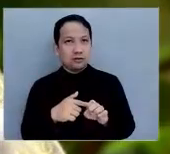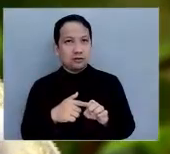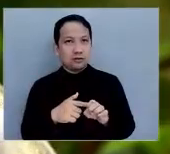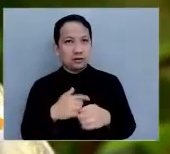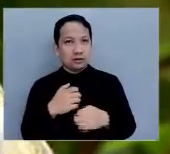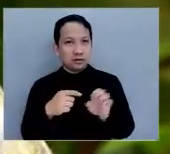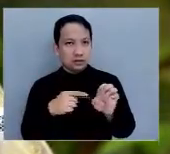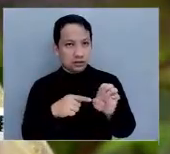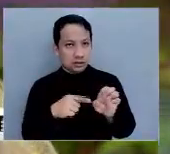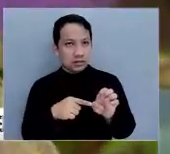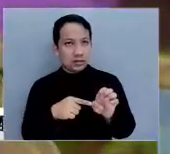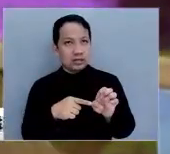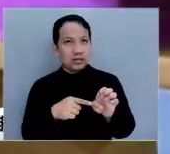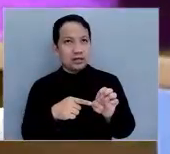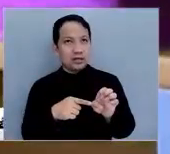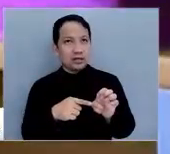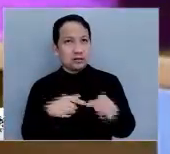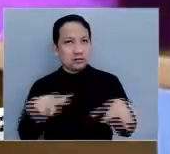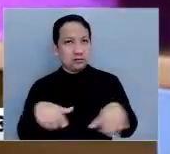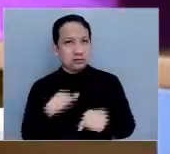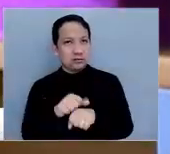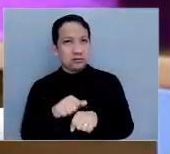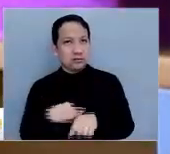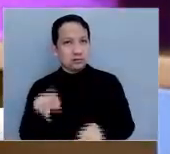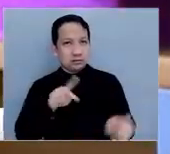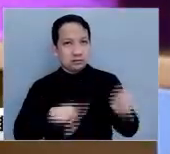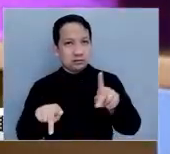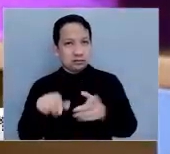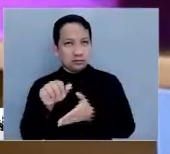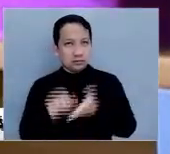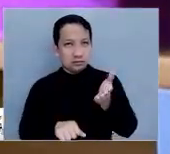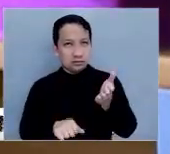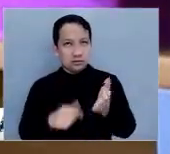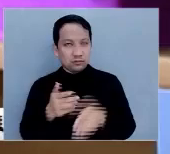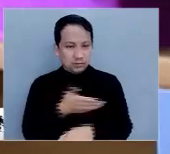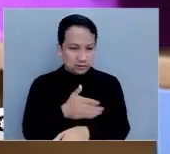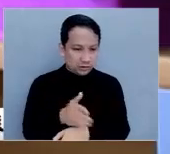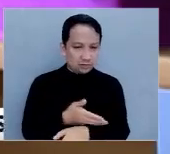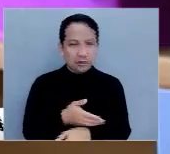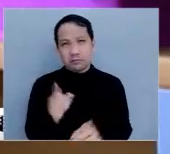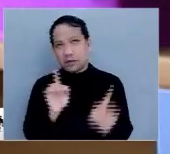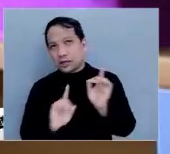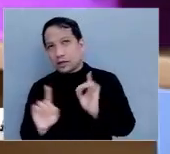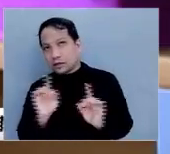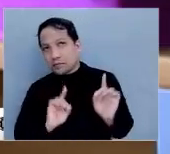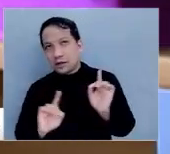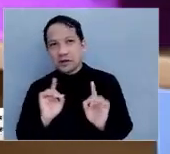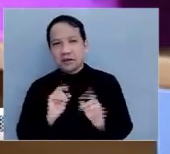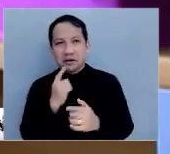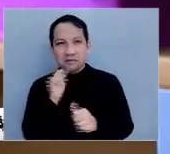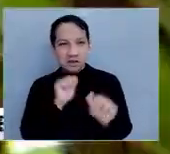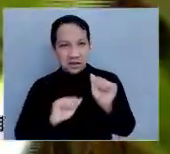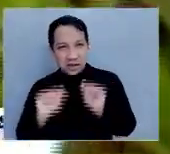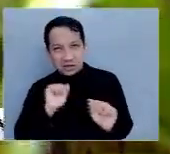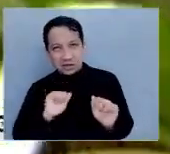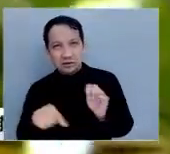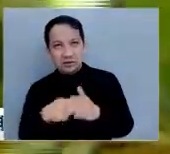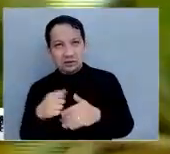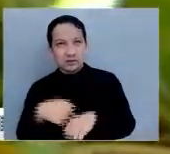umi-extra muna siya. Meron talaga akong passion for arts, at least singing. Tapos I like acting on